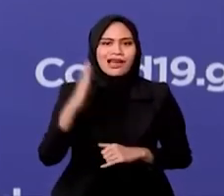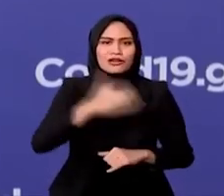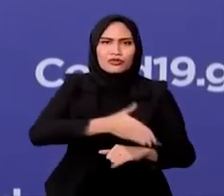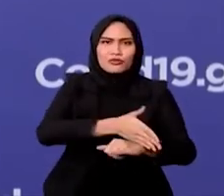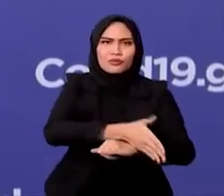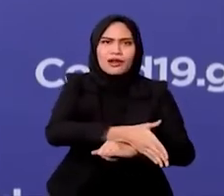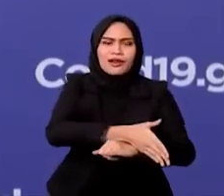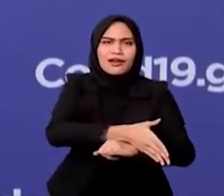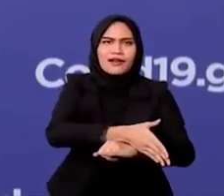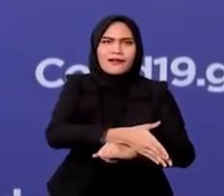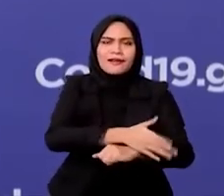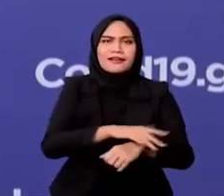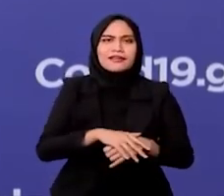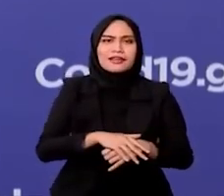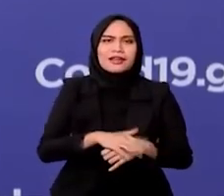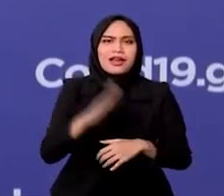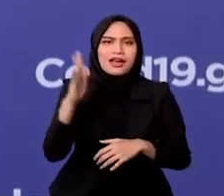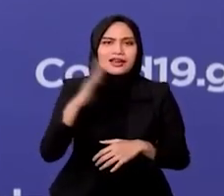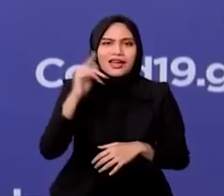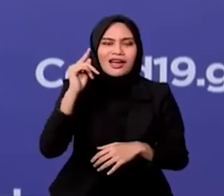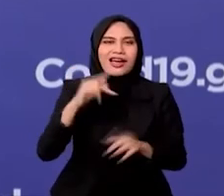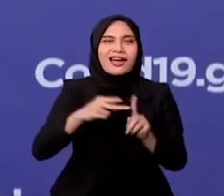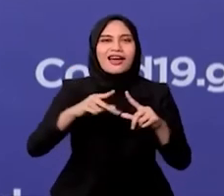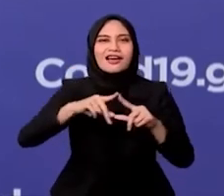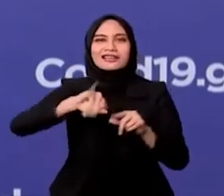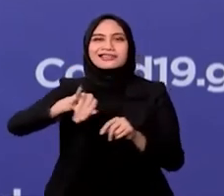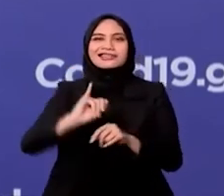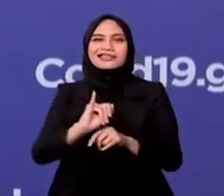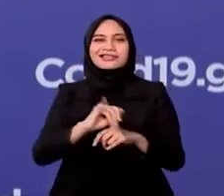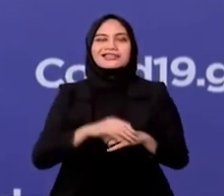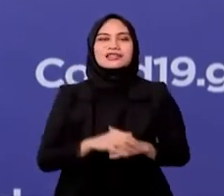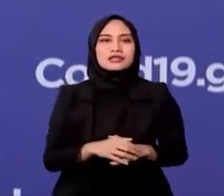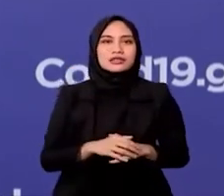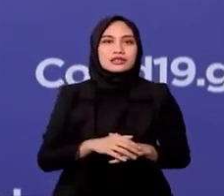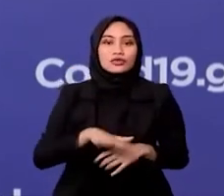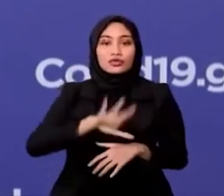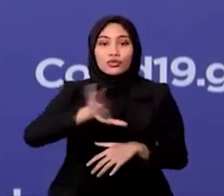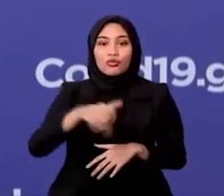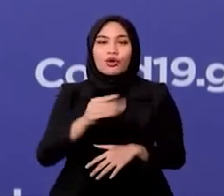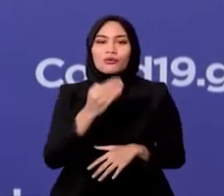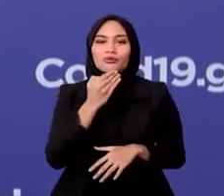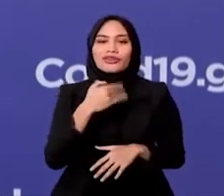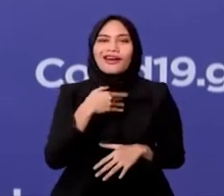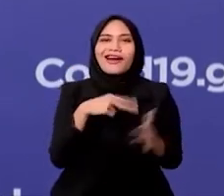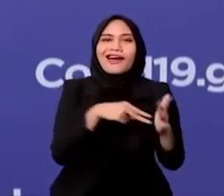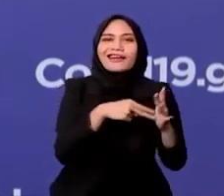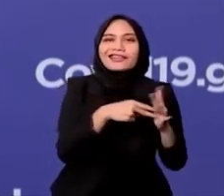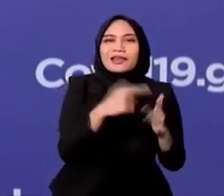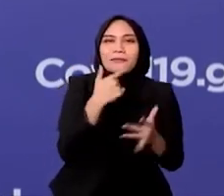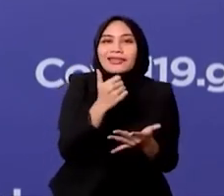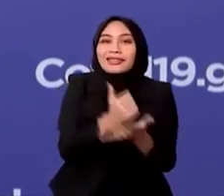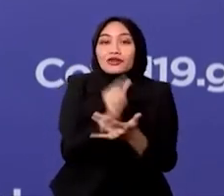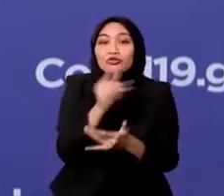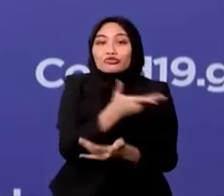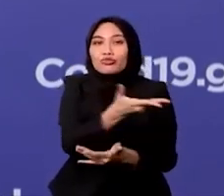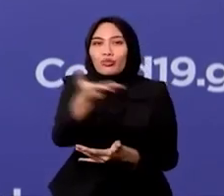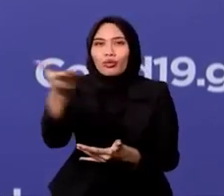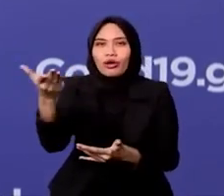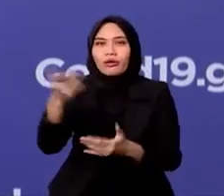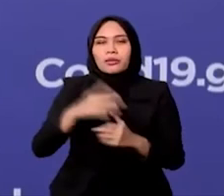kurban hari raya haji yang semuanya tentu mempunyai makna kepada kita semuanya